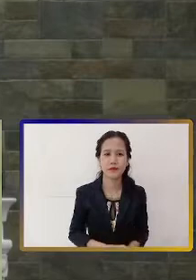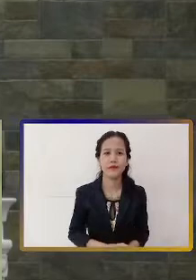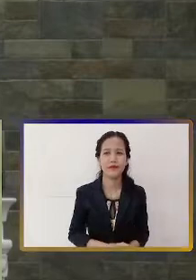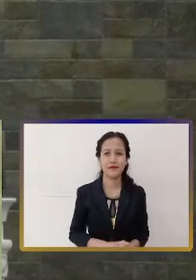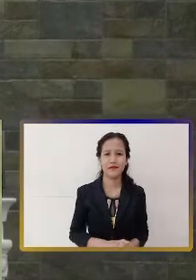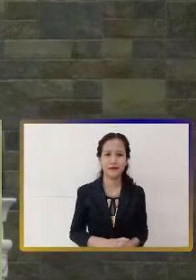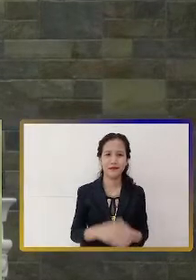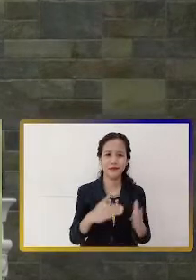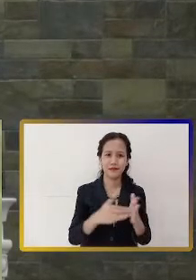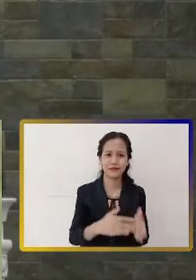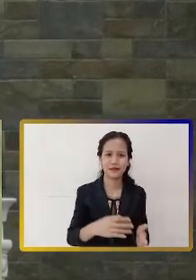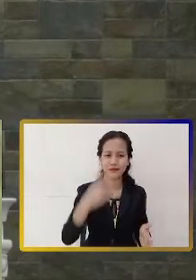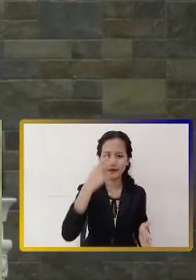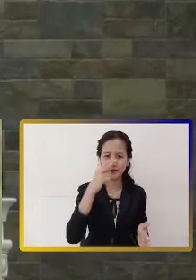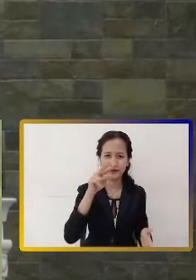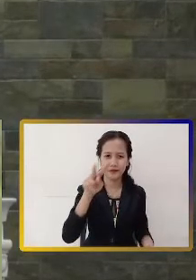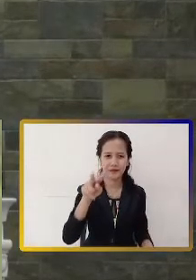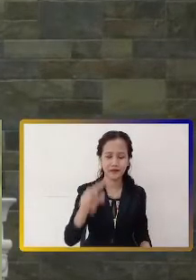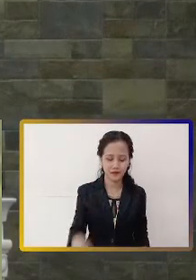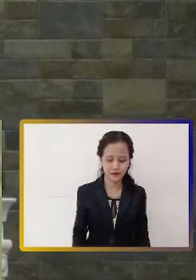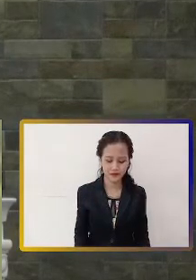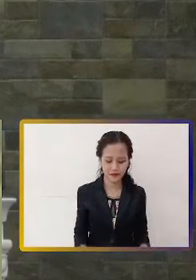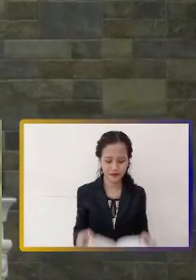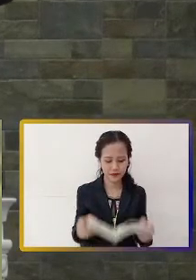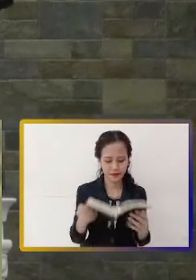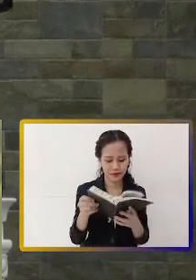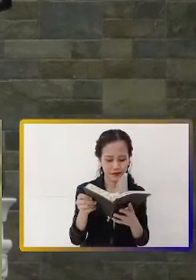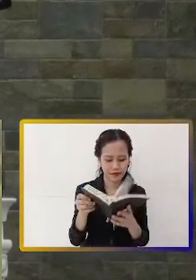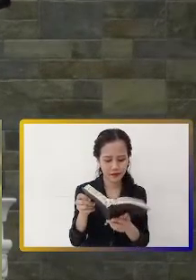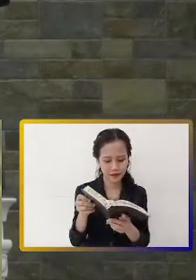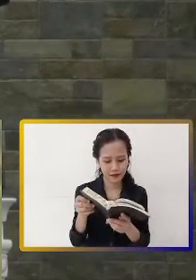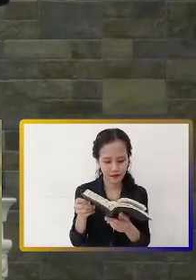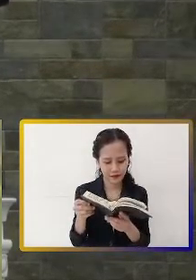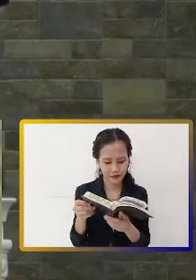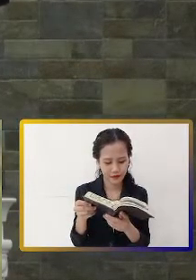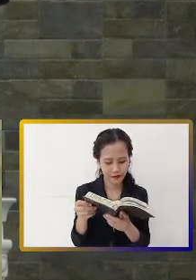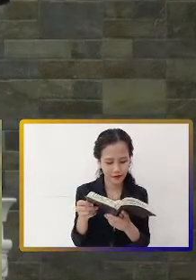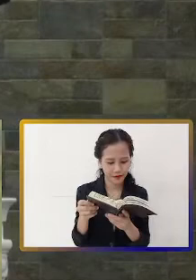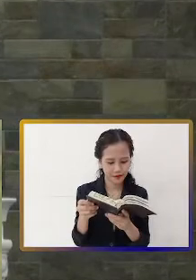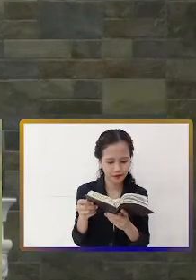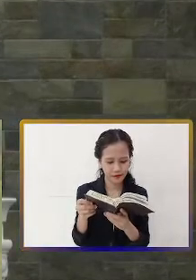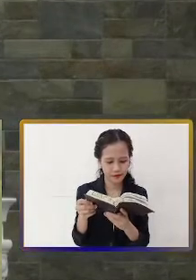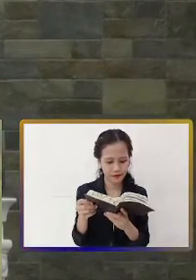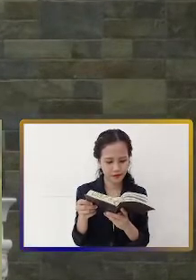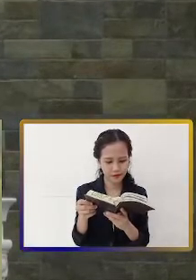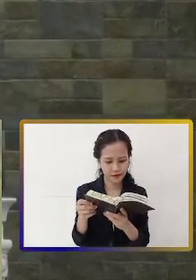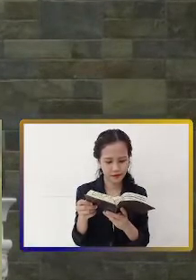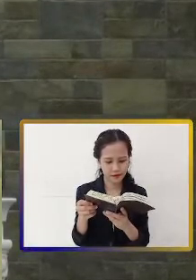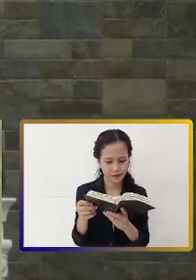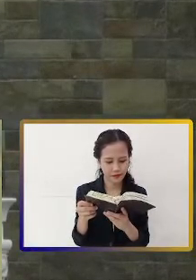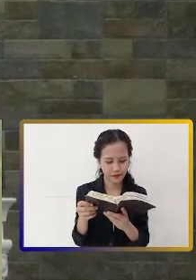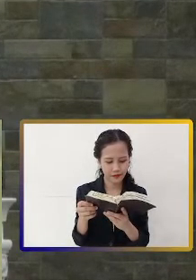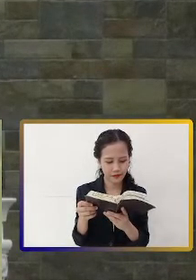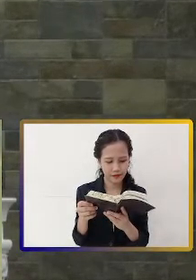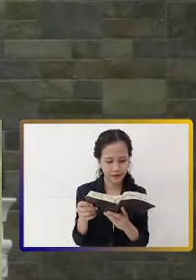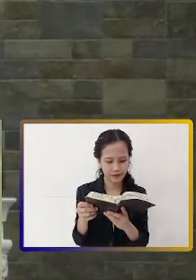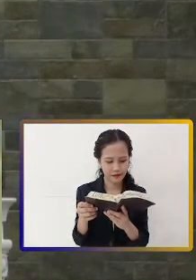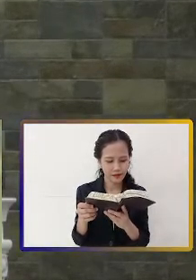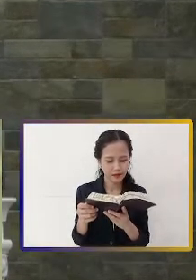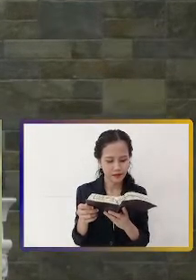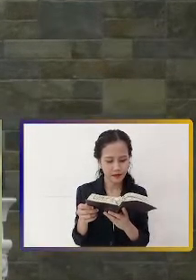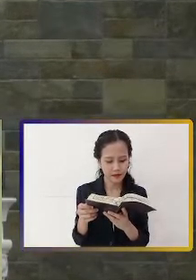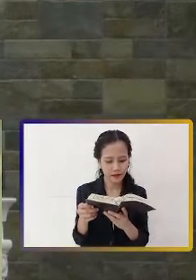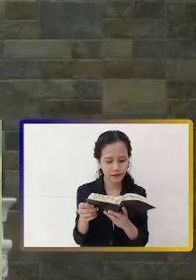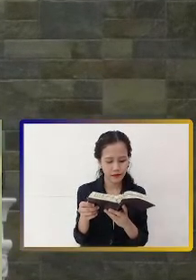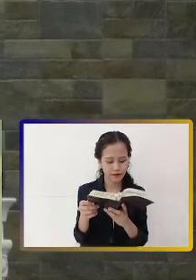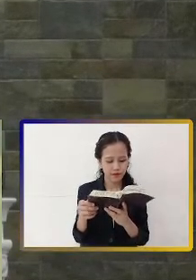thing, and hast not asked for thyself long life. Chinek ng Panginoon, wala yun. Wala yun sa hininginip